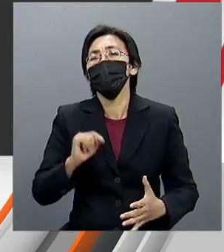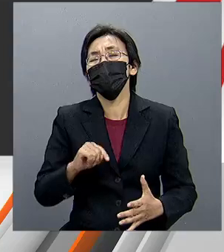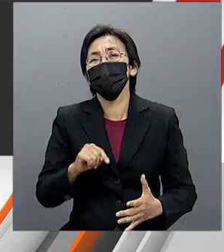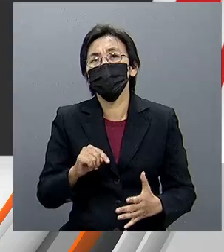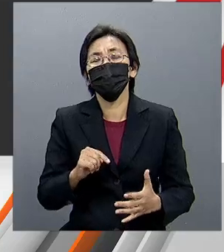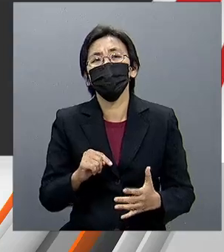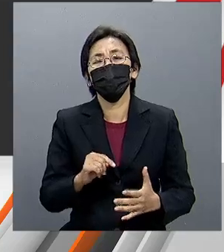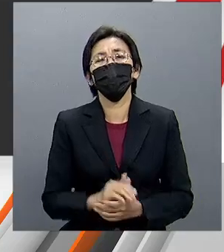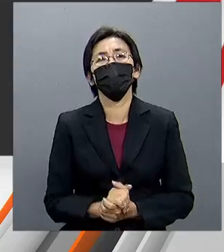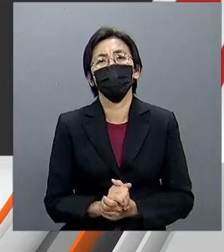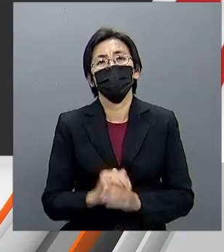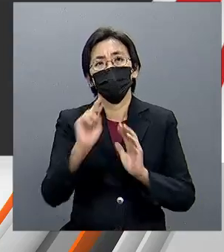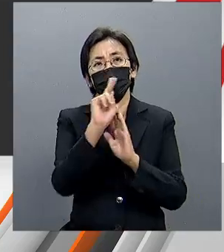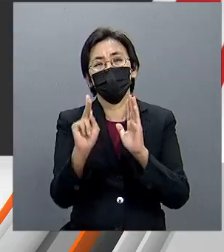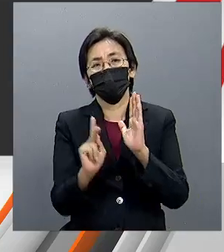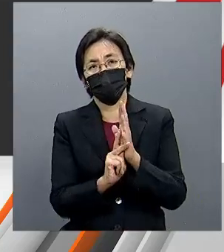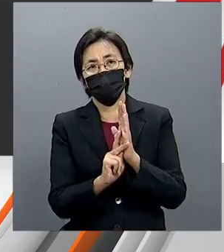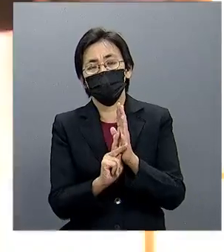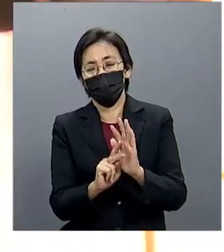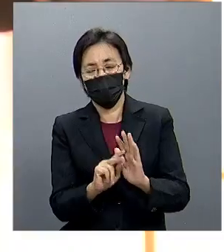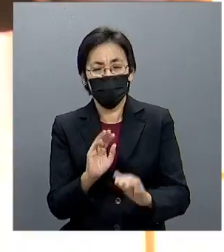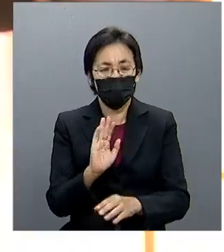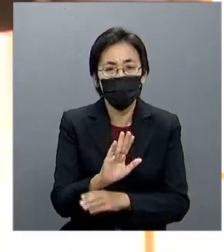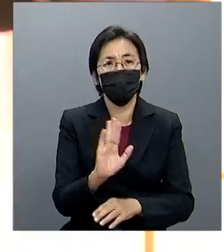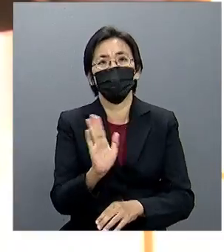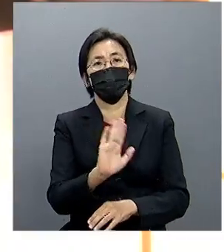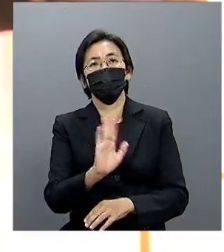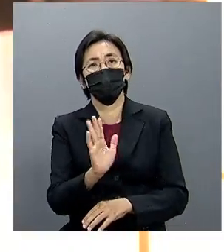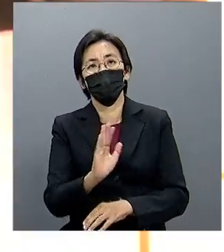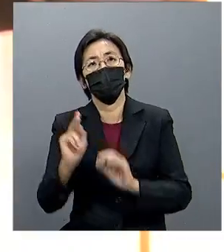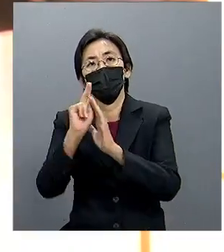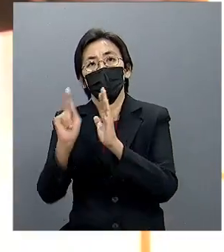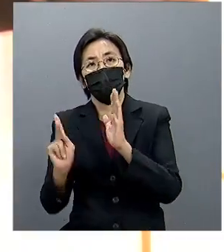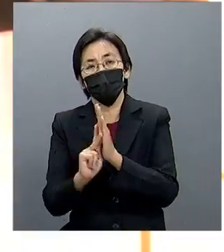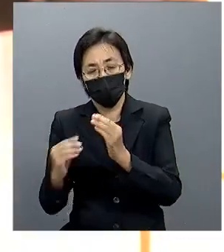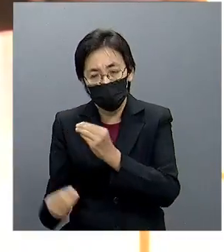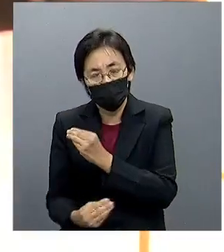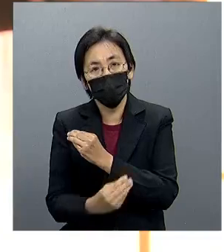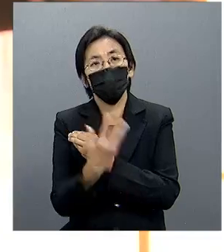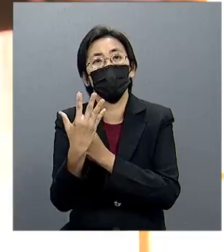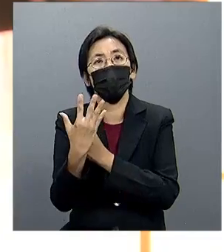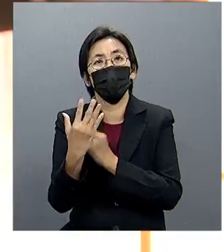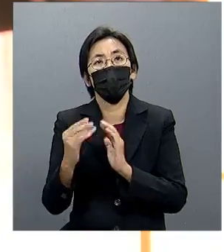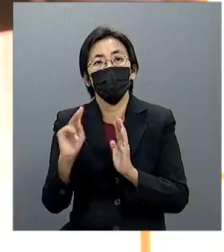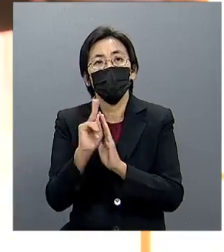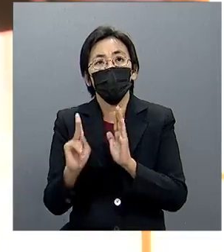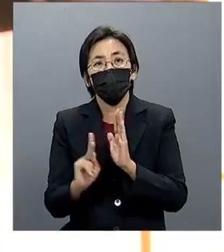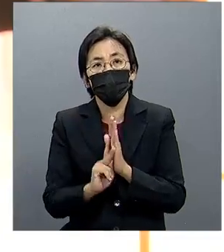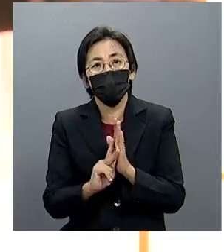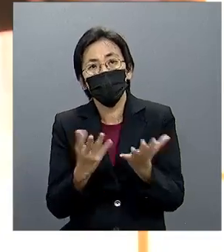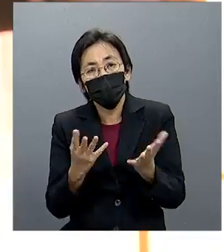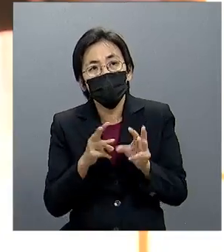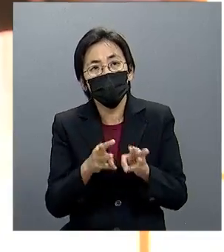ในเชิงปรามหรืออะไรแบบนี้อาจจะออกกฎหมายในเชิงว่าให้โอกาสหรือหาช่องทางต่างๆตั้